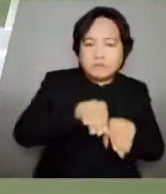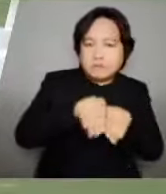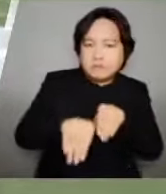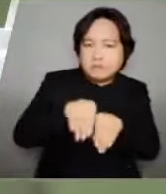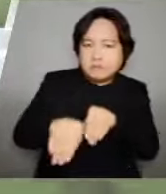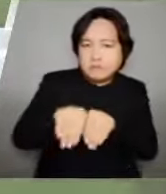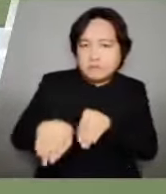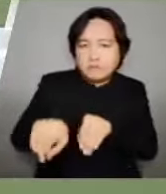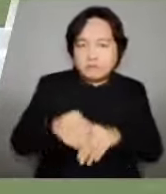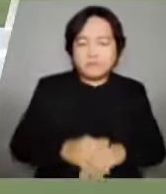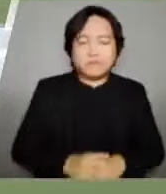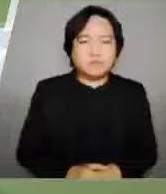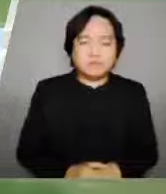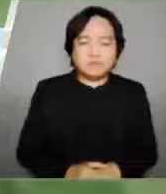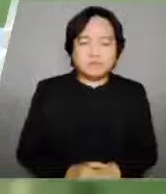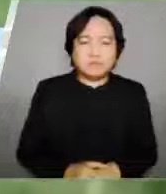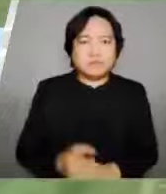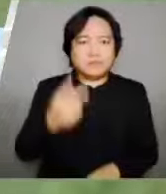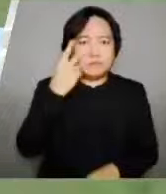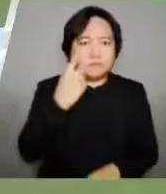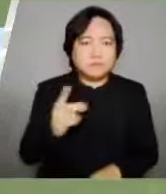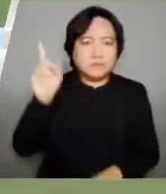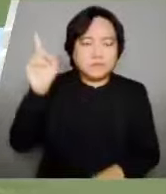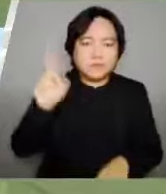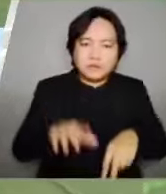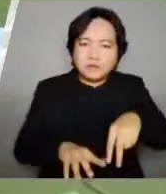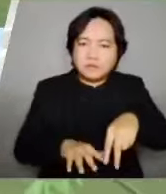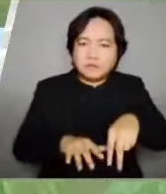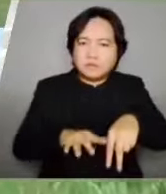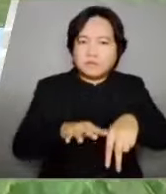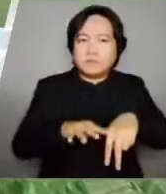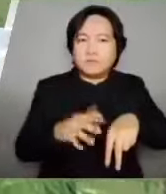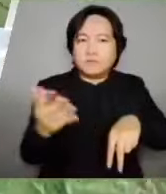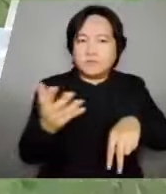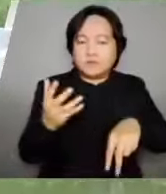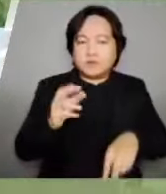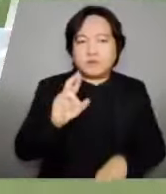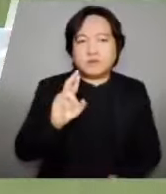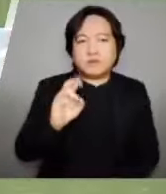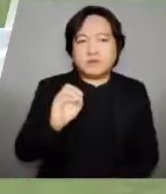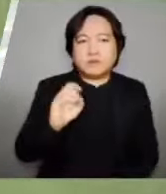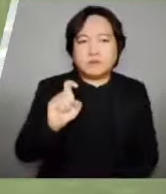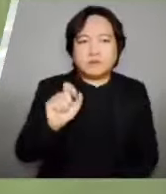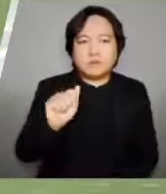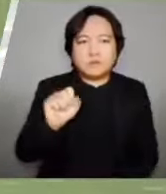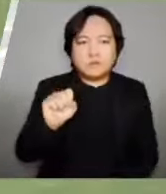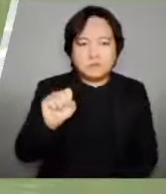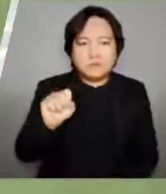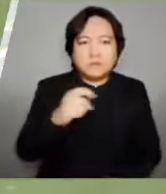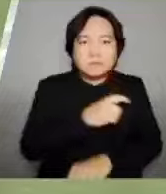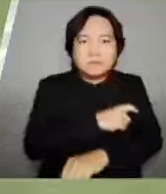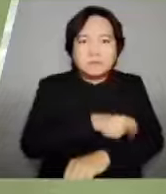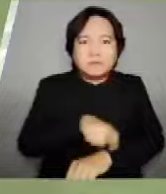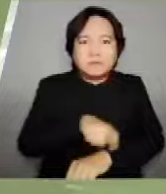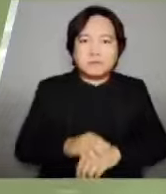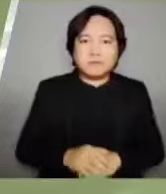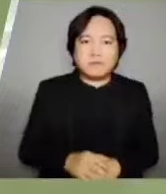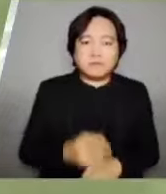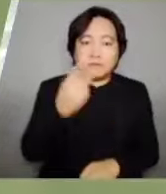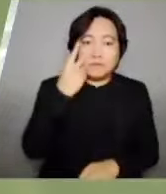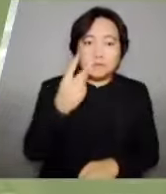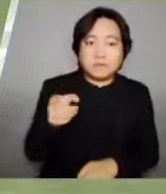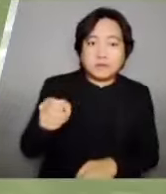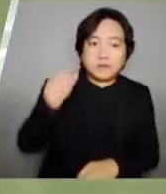tubig na bumaha dito sa maraming palayan dito sa Rojas, sa Palawan, tingnan natin si Kuya nandun sa may palayan na yan